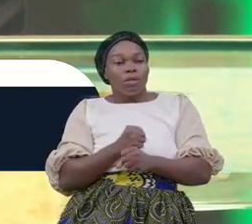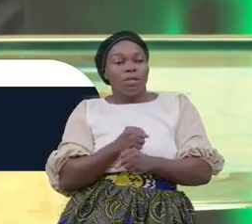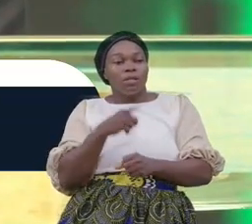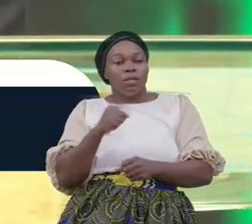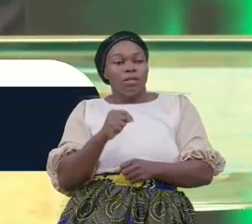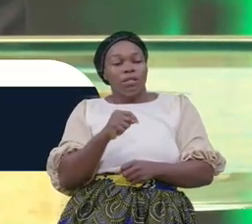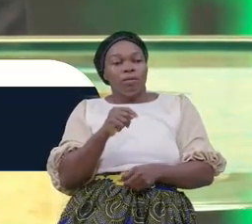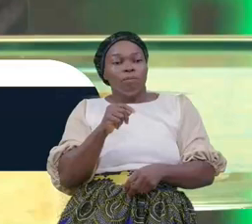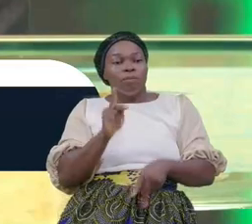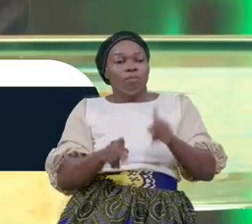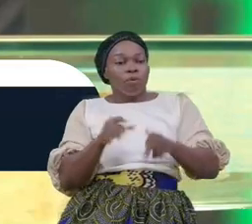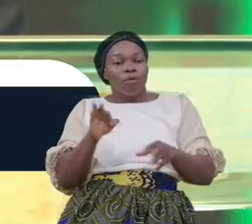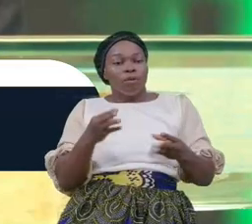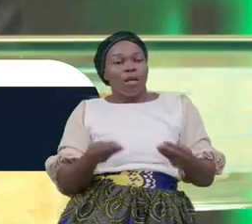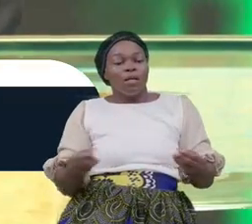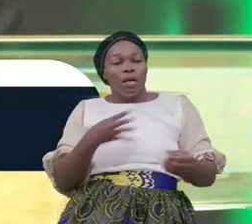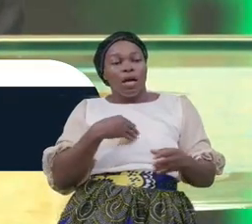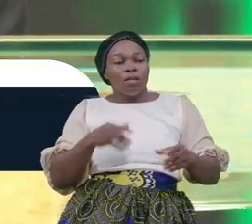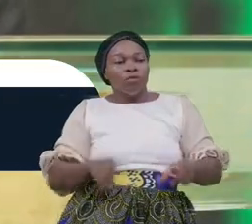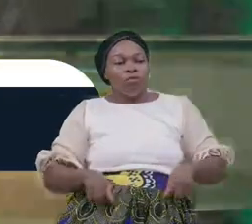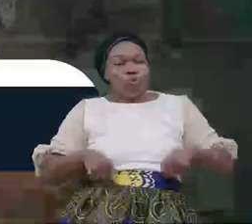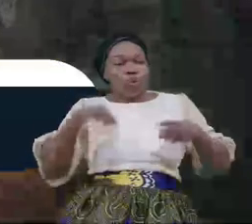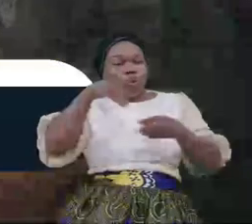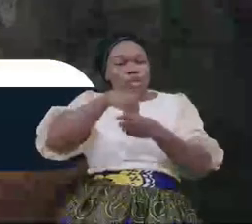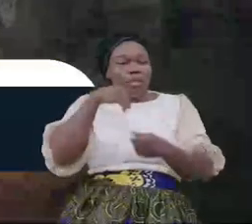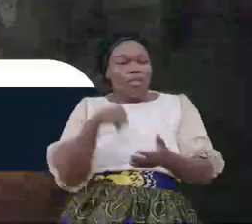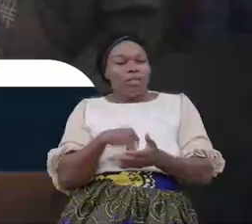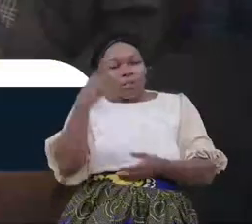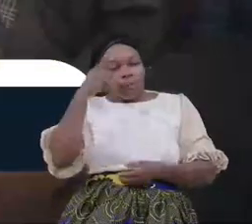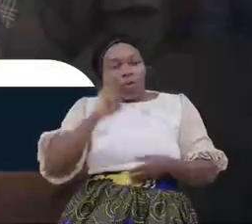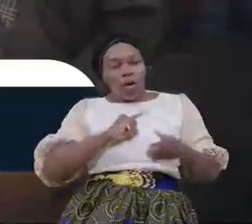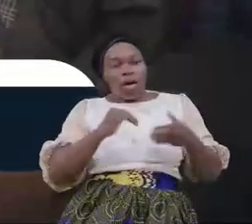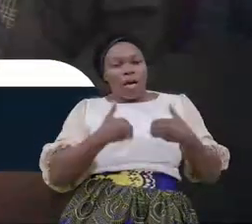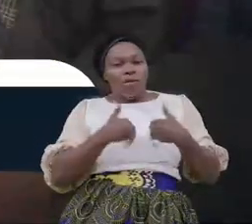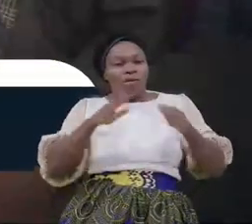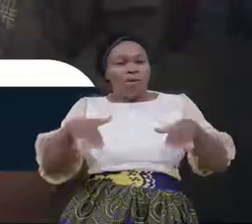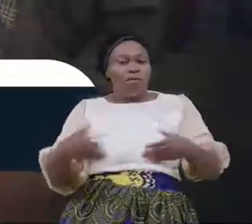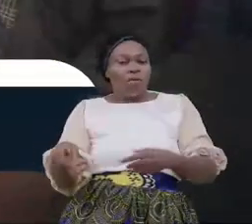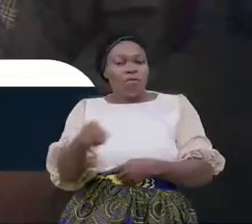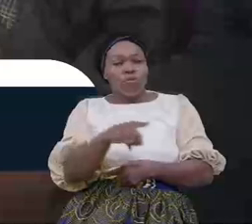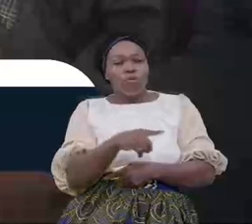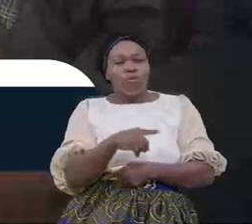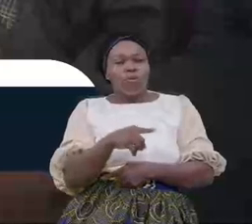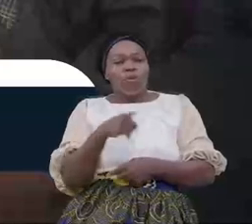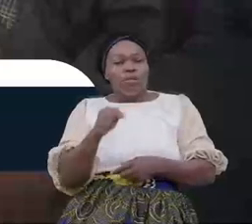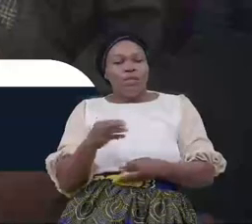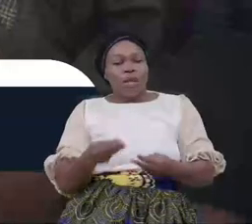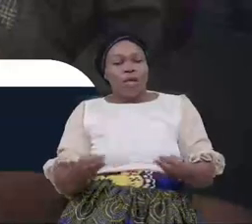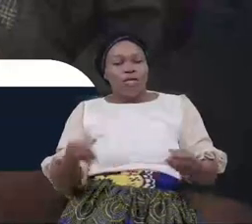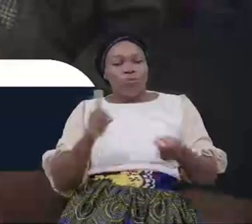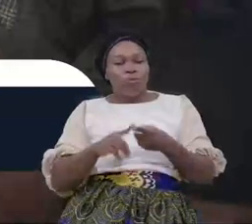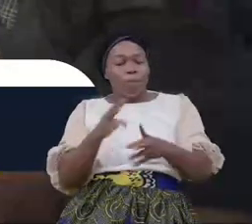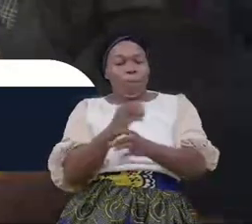y établirez. Car, quoi, dites-le moi, car je vous ai donné le pays pour